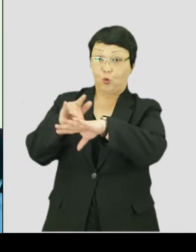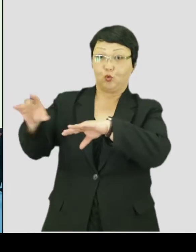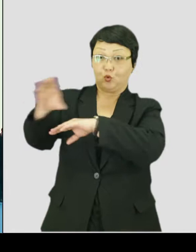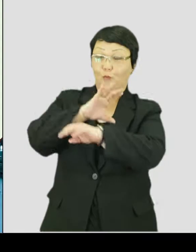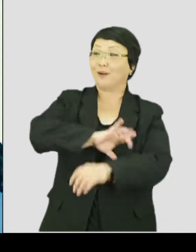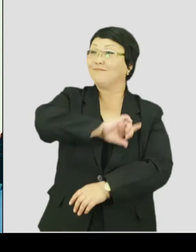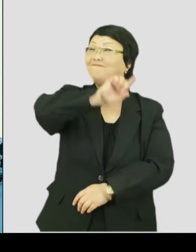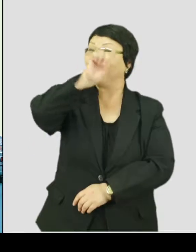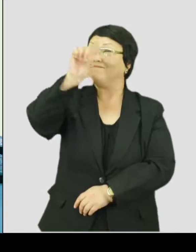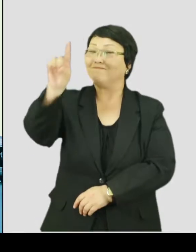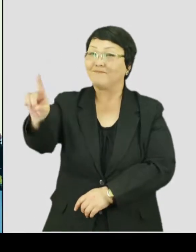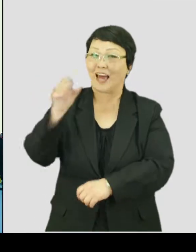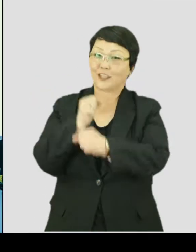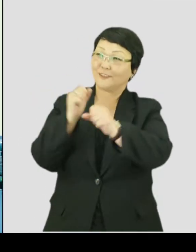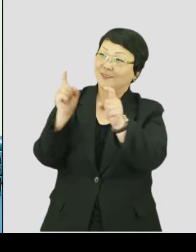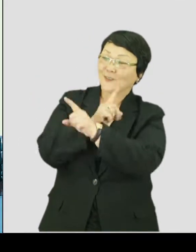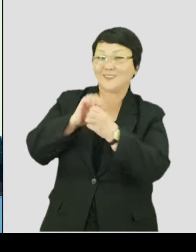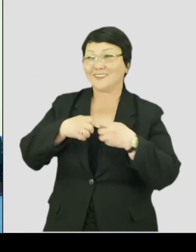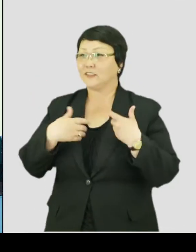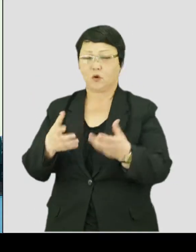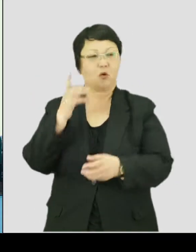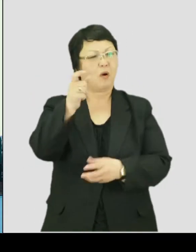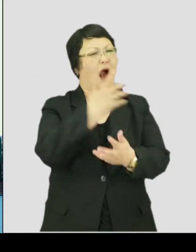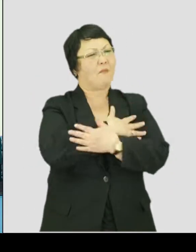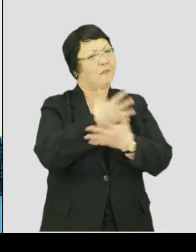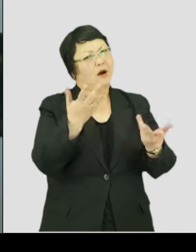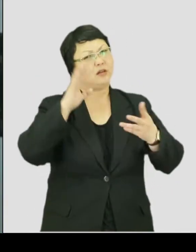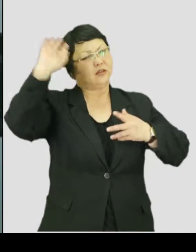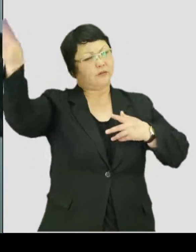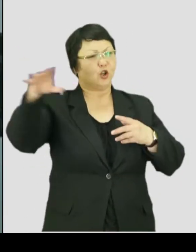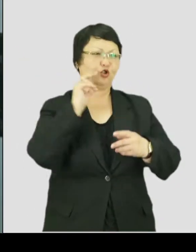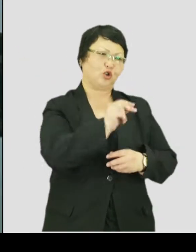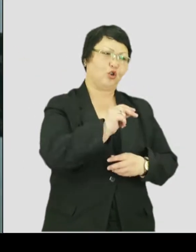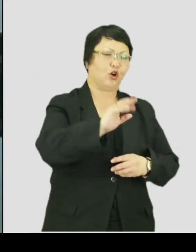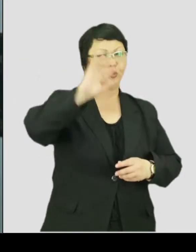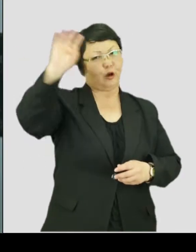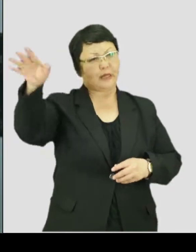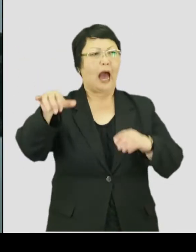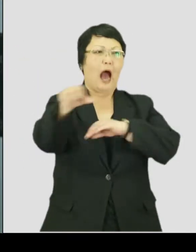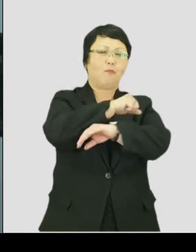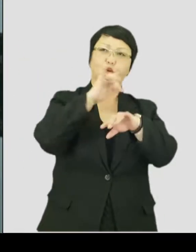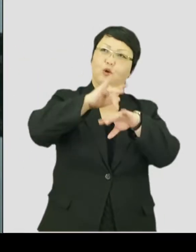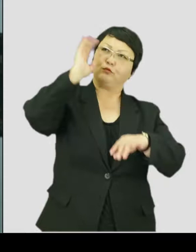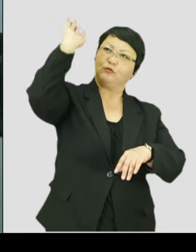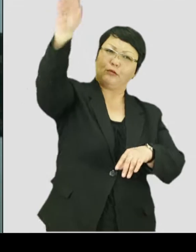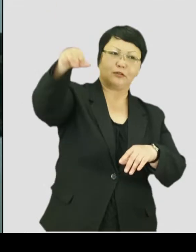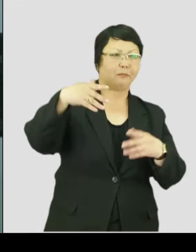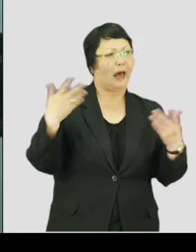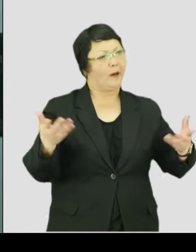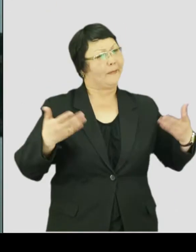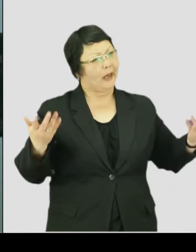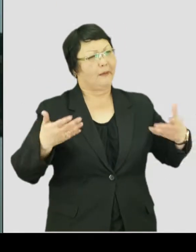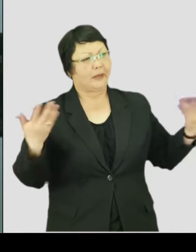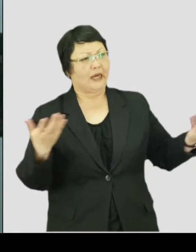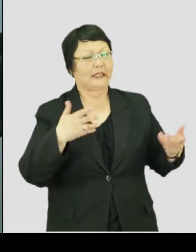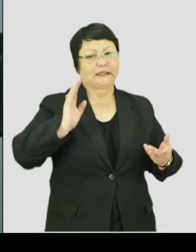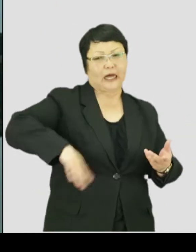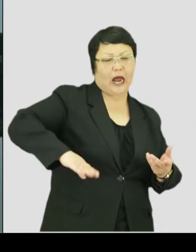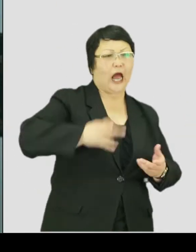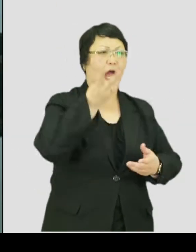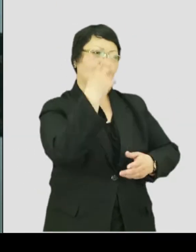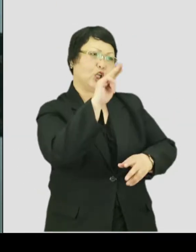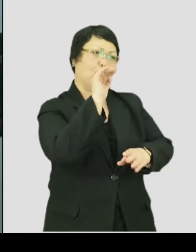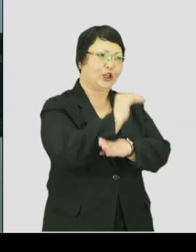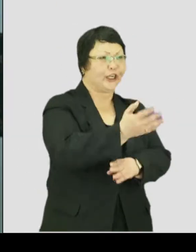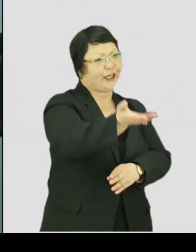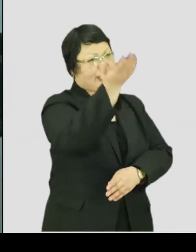намраад явцсан, эсвэл чөлөө аваа явцсан, аймаг явцсан ч гэдэг юм уу, тиймэрхүү асуудал маш их байдаг. Тэгэл тэжтг өдрөөр та